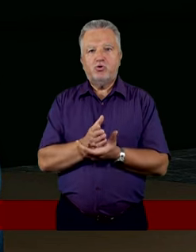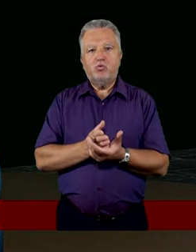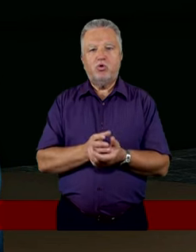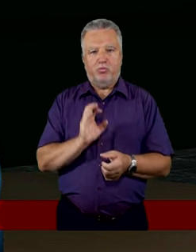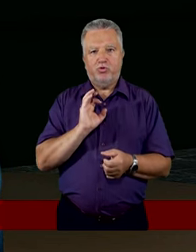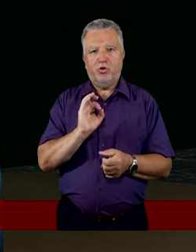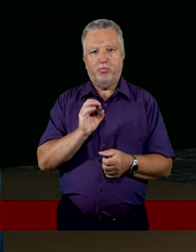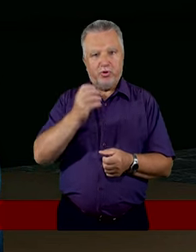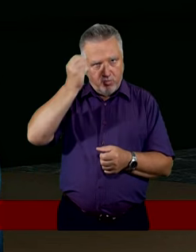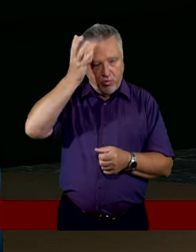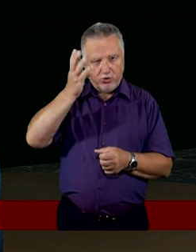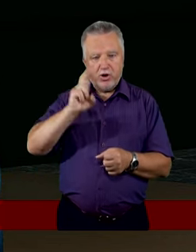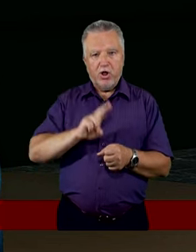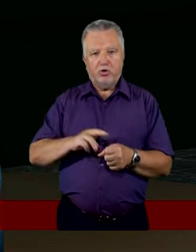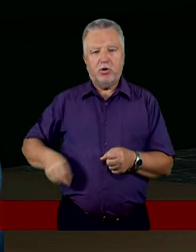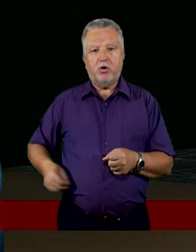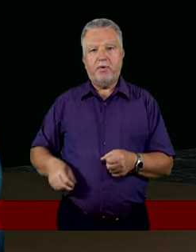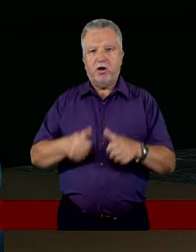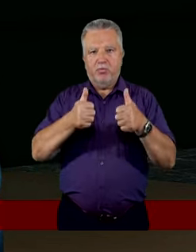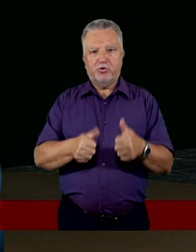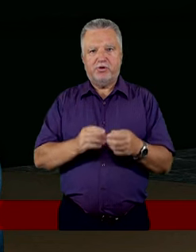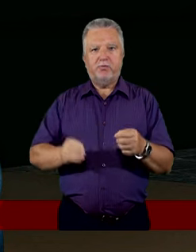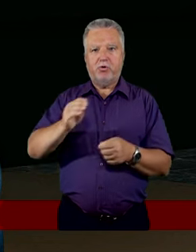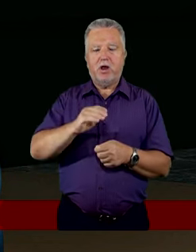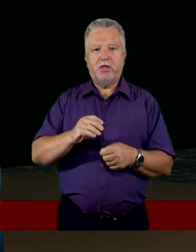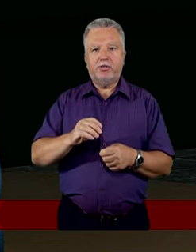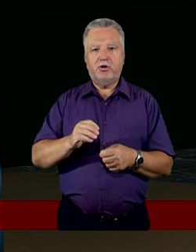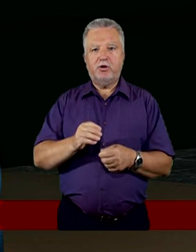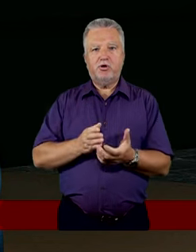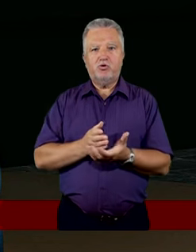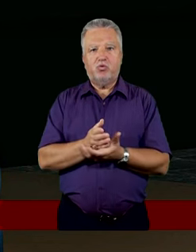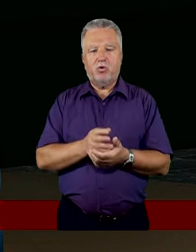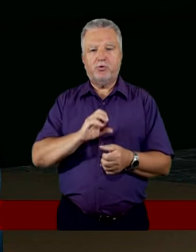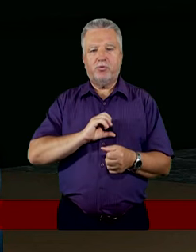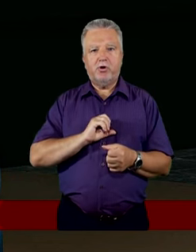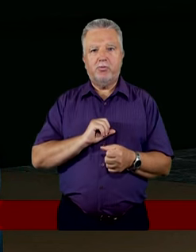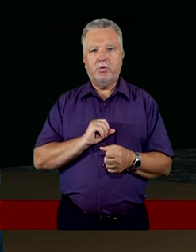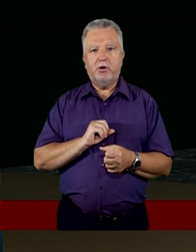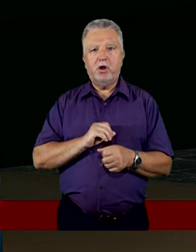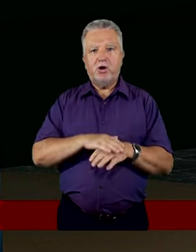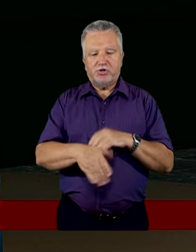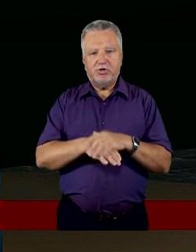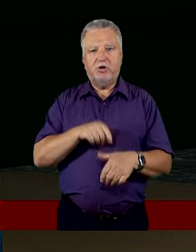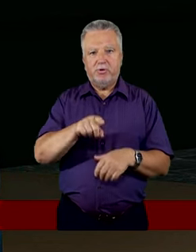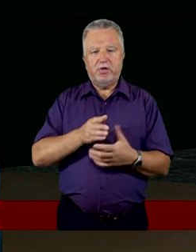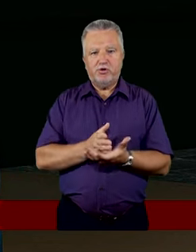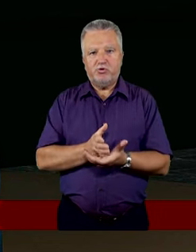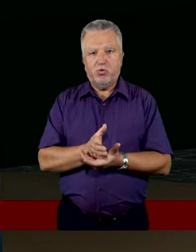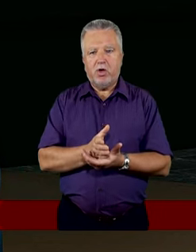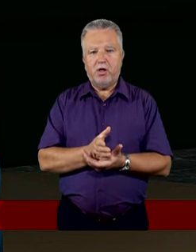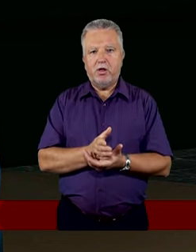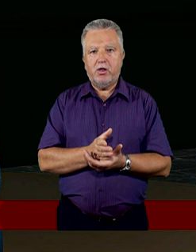Pan postawił nad czeladzią swoją, aby im dawał pokarm o właściwej porze? Szczęśliwy ów